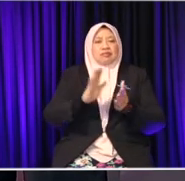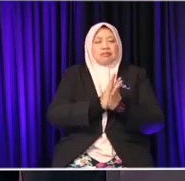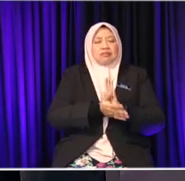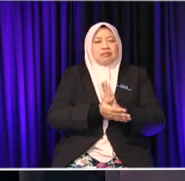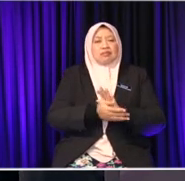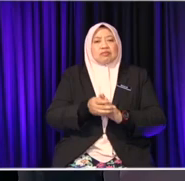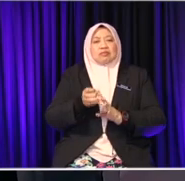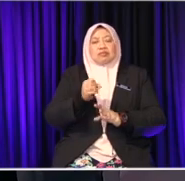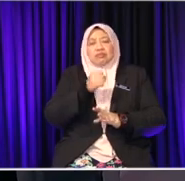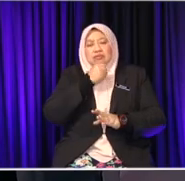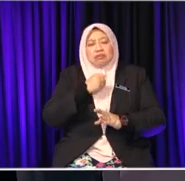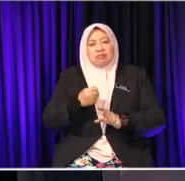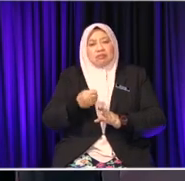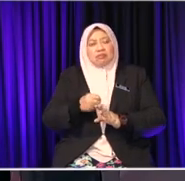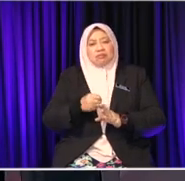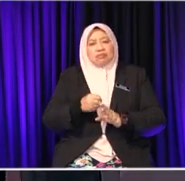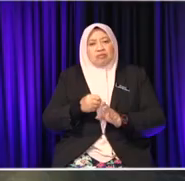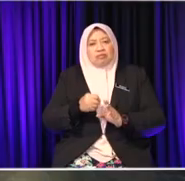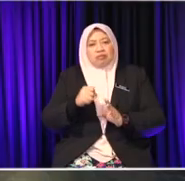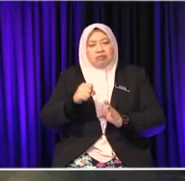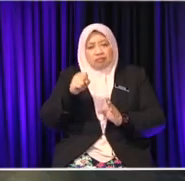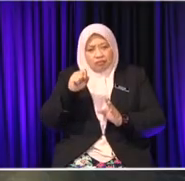Oke Berapa umurnya 306